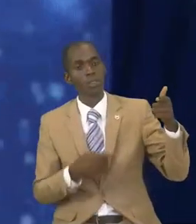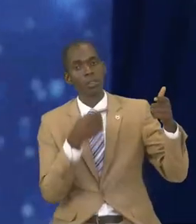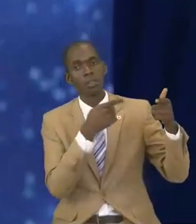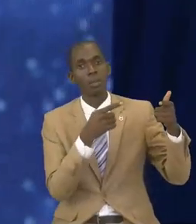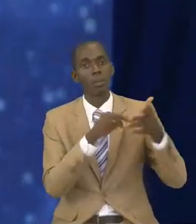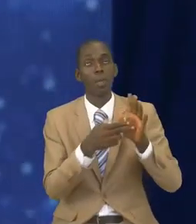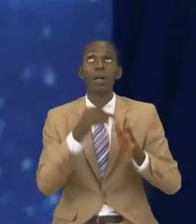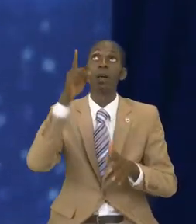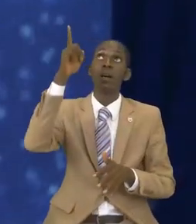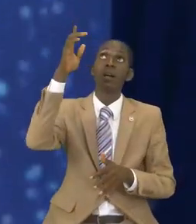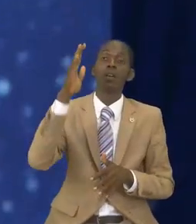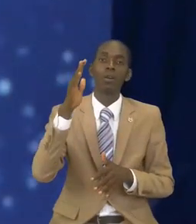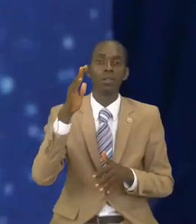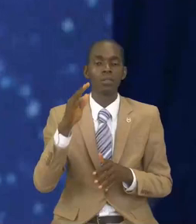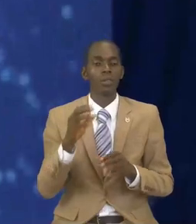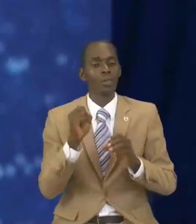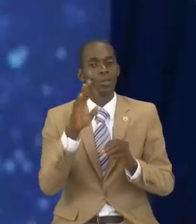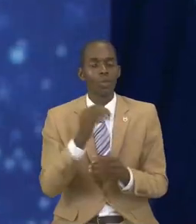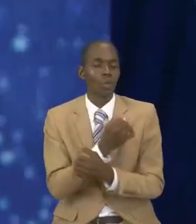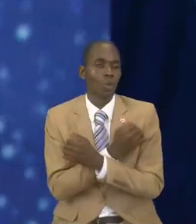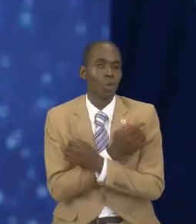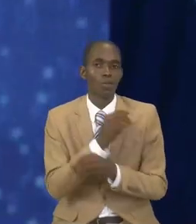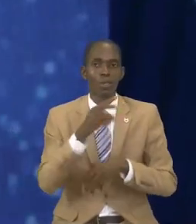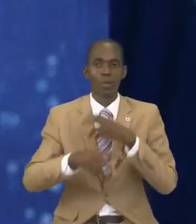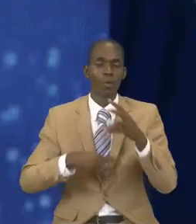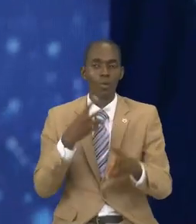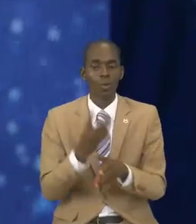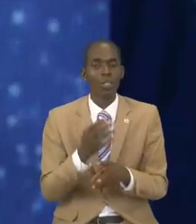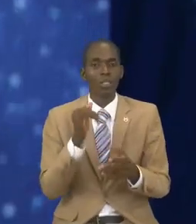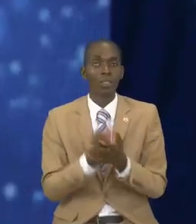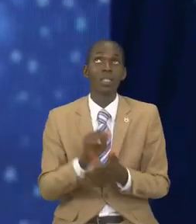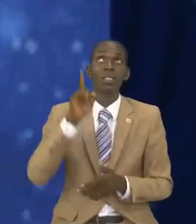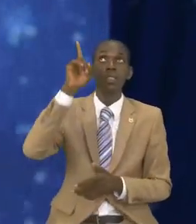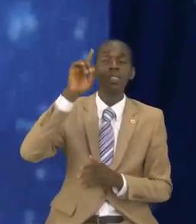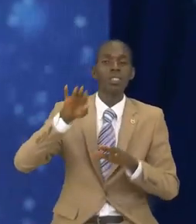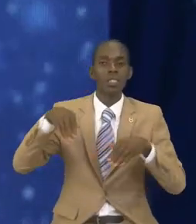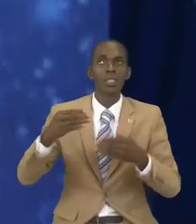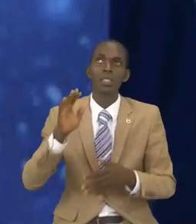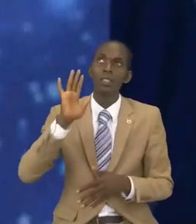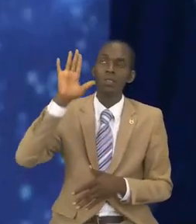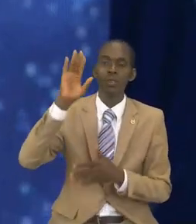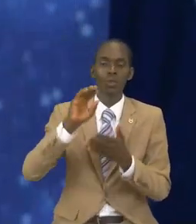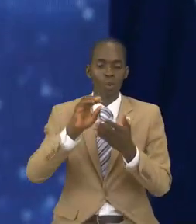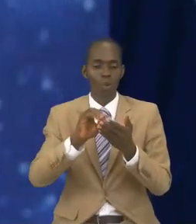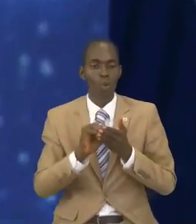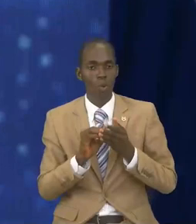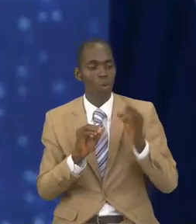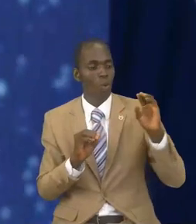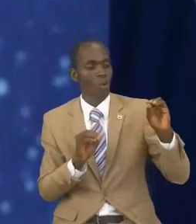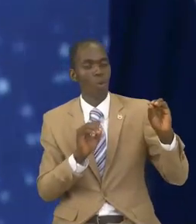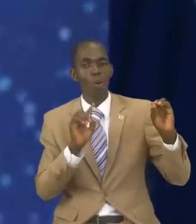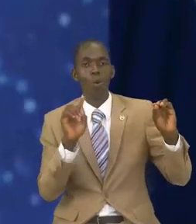L'évangile est là. Dieu a tant aimé le monde qu'il a donné son Fils, son Fils